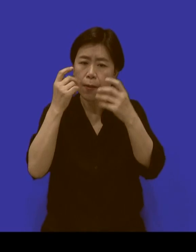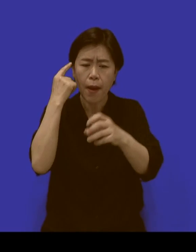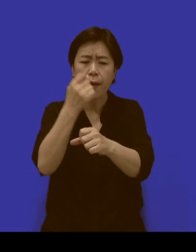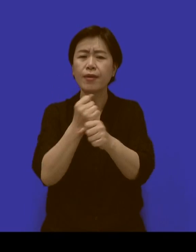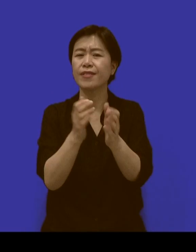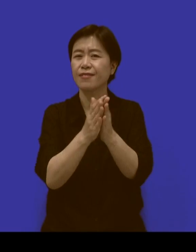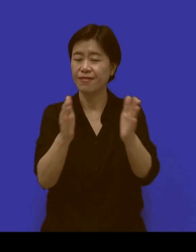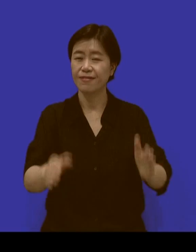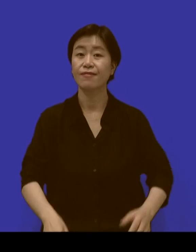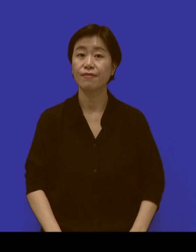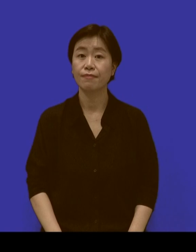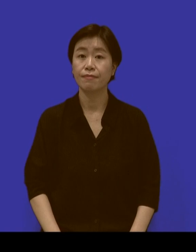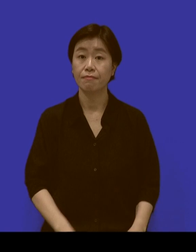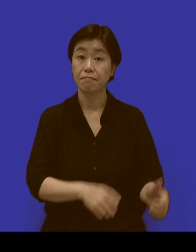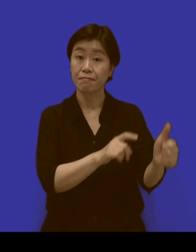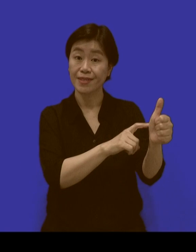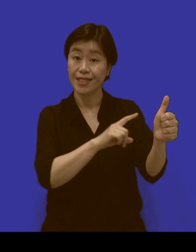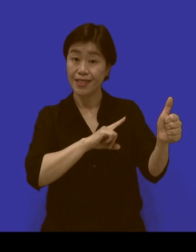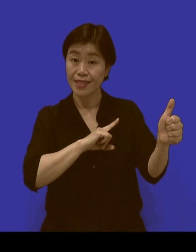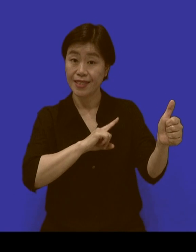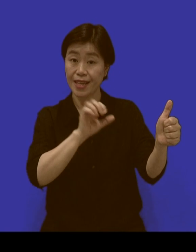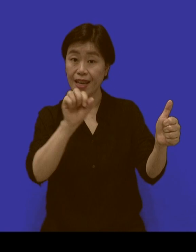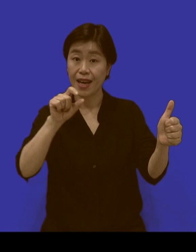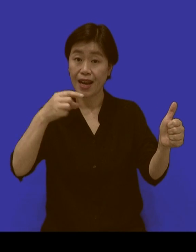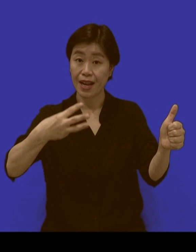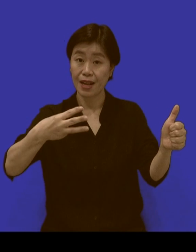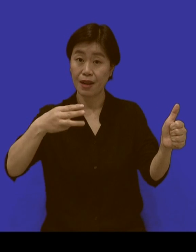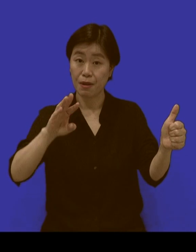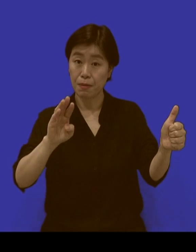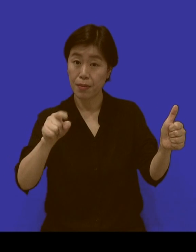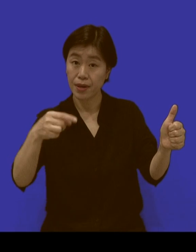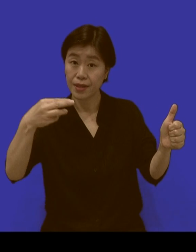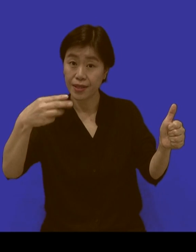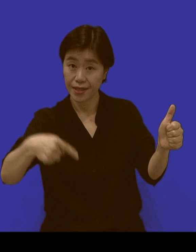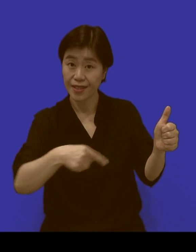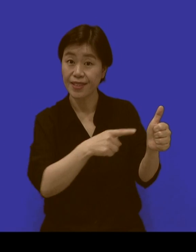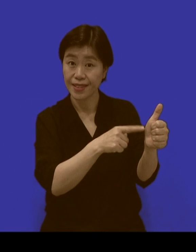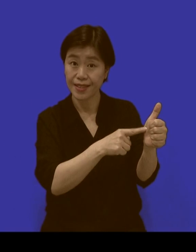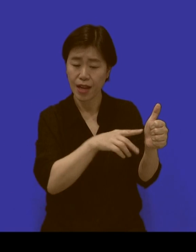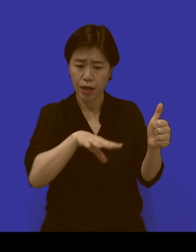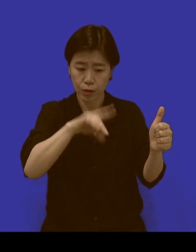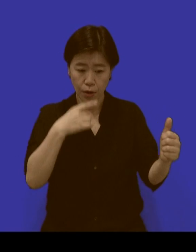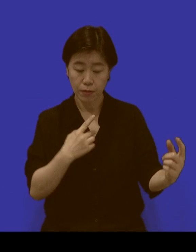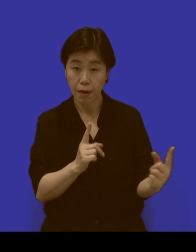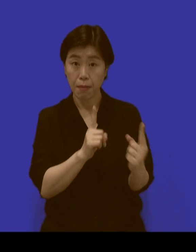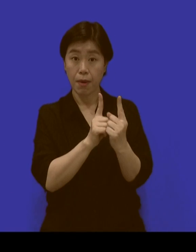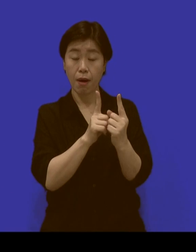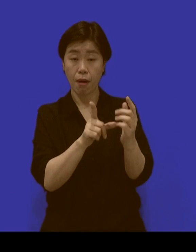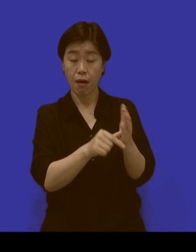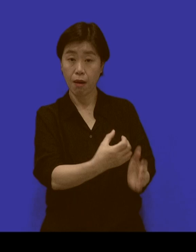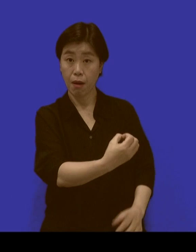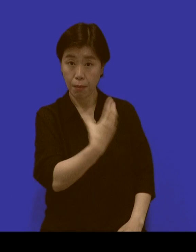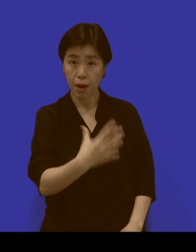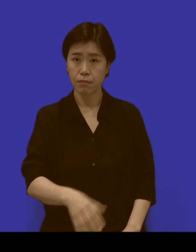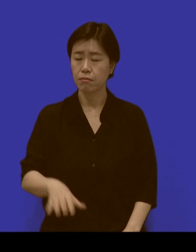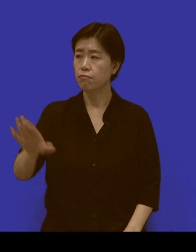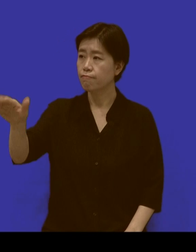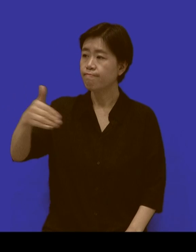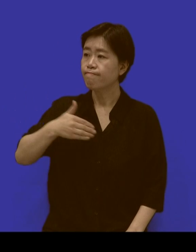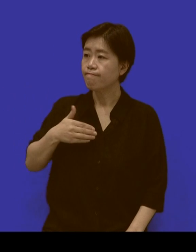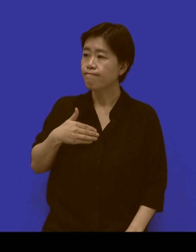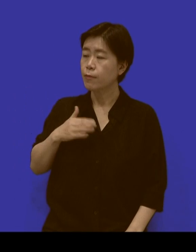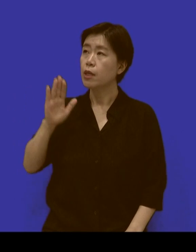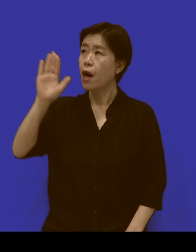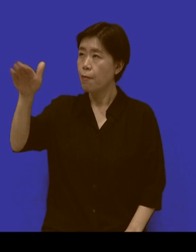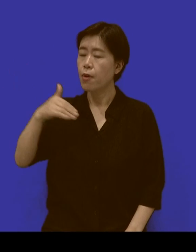네. 이제 이분 성함이 알버트 큐리예요. 이 환자분이 처음에 예. 저한테 왔을 때 예. 자기는 나을 거라는 믿음이